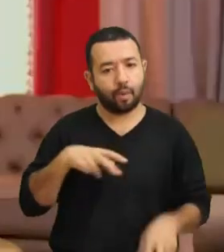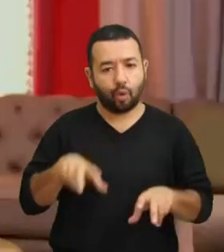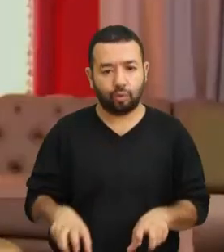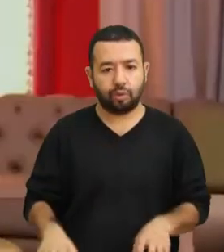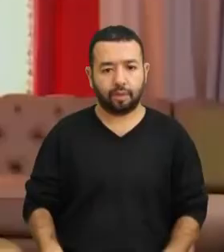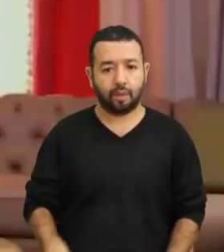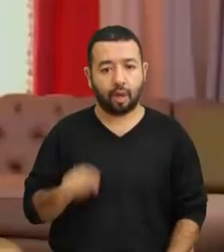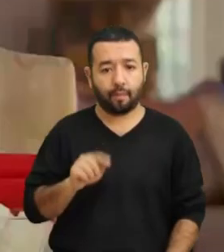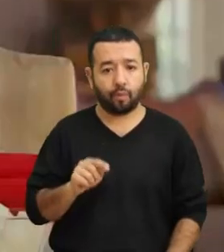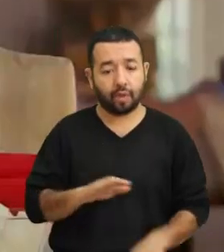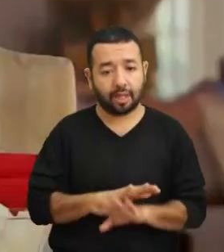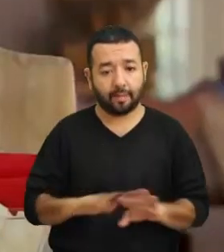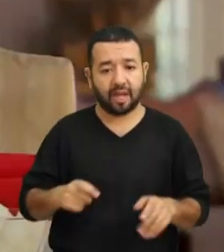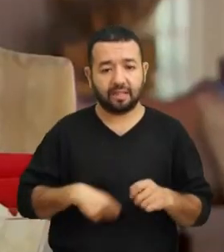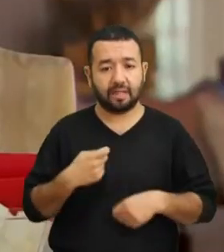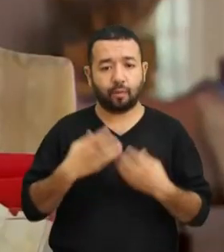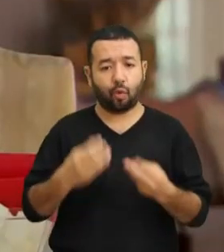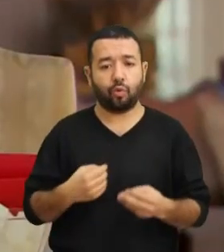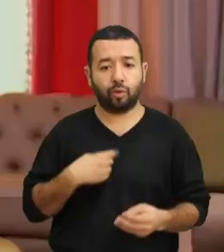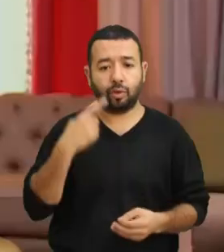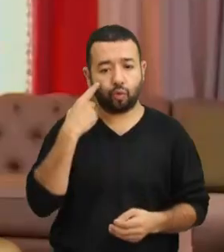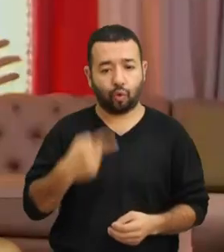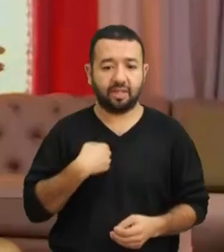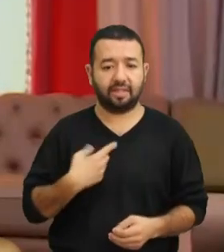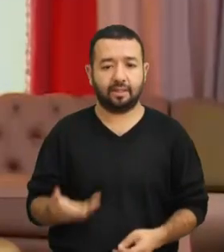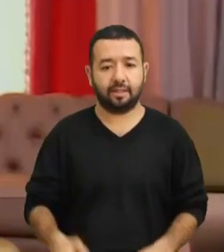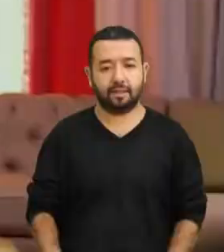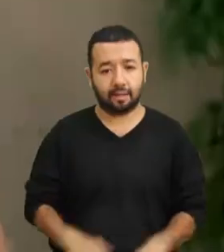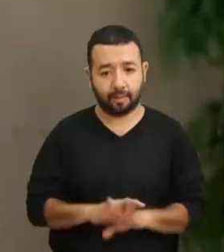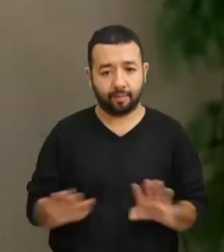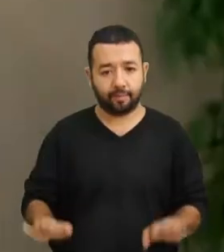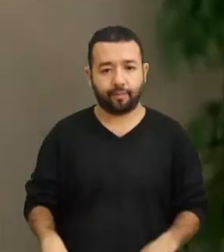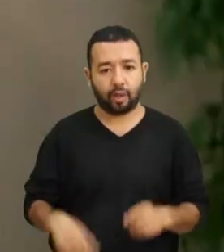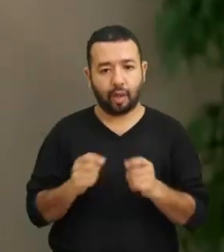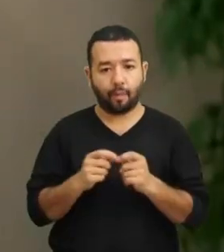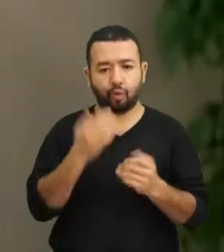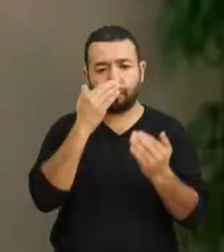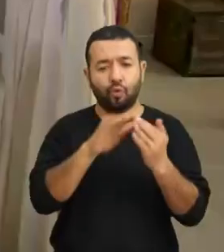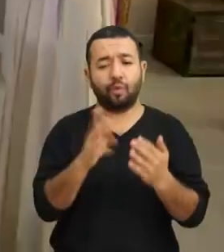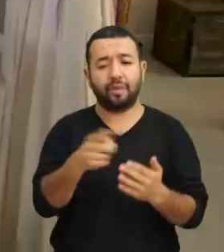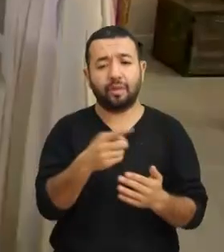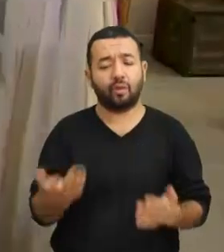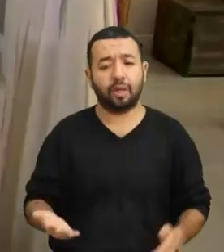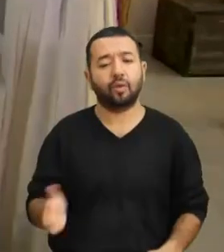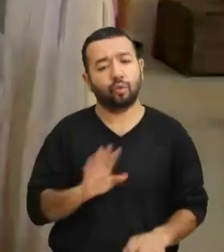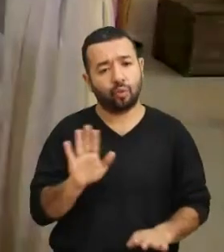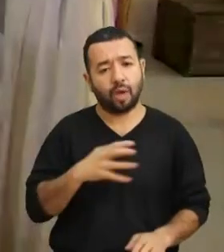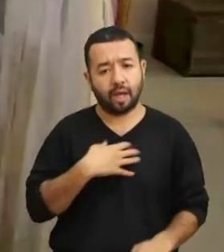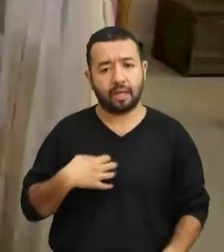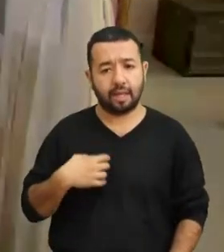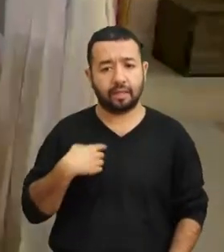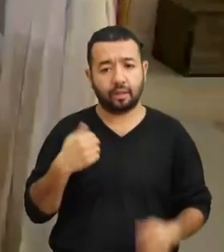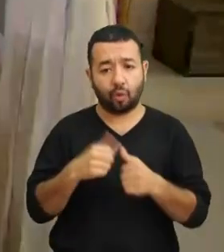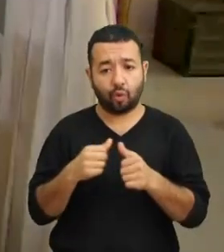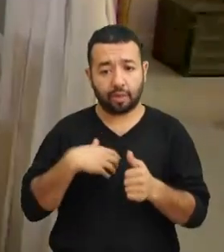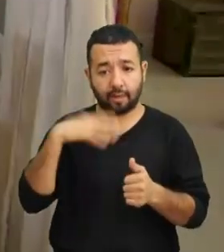oturacağım. Bunun da tamamıyla bir saçmalık olduğunu hepiniz görmüş olacaksınız, tamam mı? Boncuğum, uyma sen ona. Yok, yok anneciğim. Şimdi